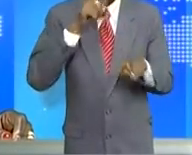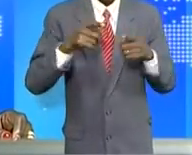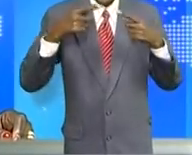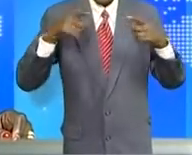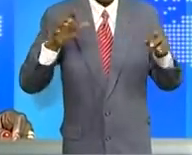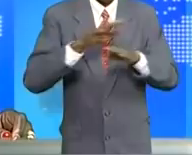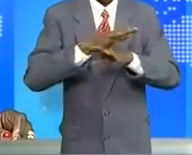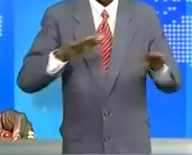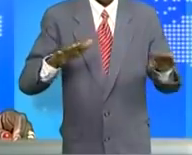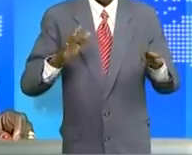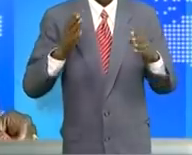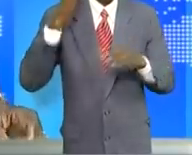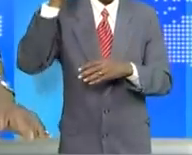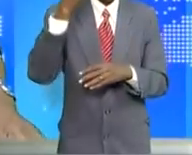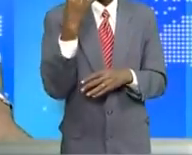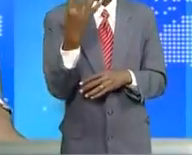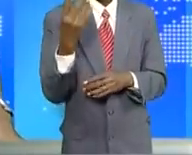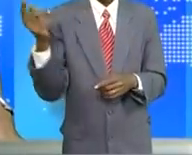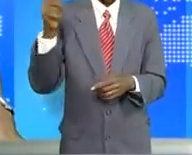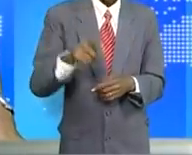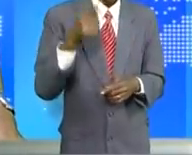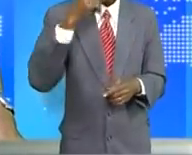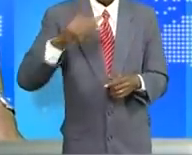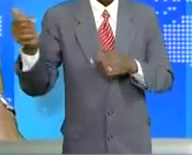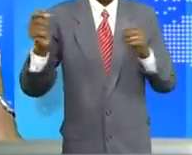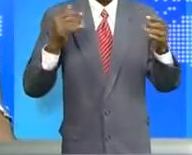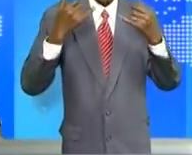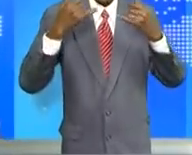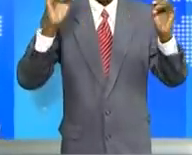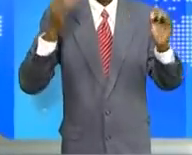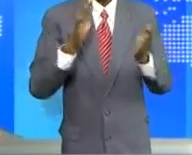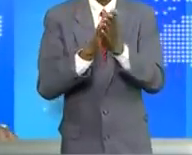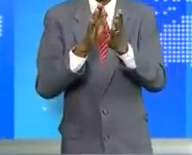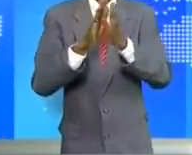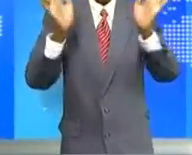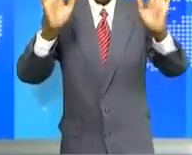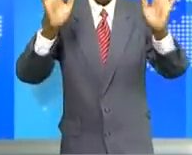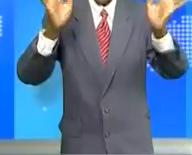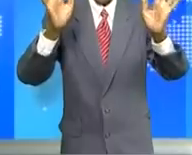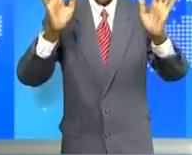main à Françoise Bouella pour la grande édition de 20h. D'ici là, portez-vous bien. Au revoir.